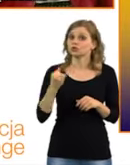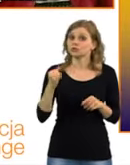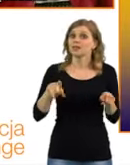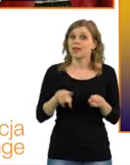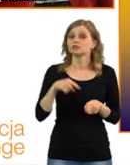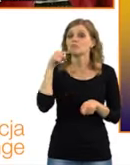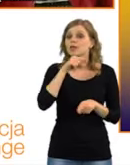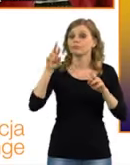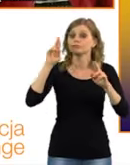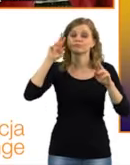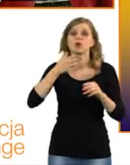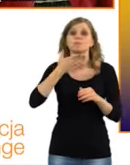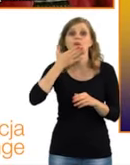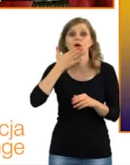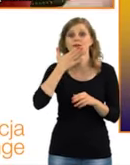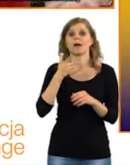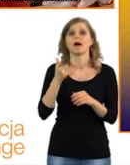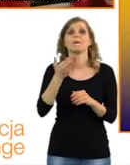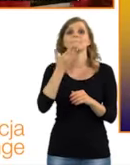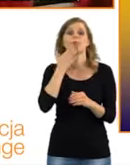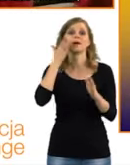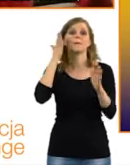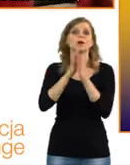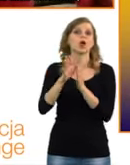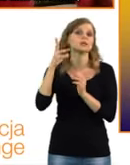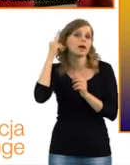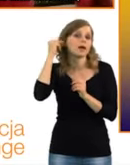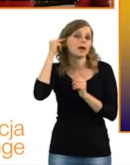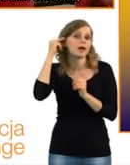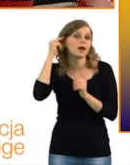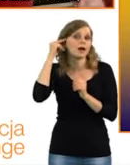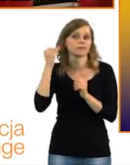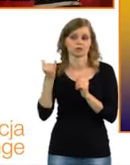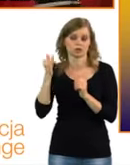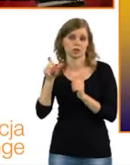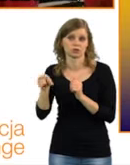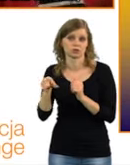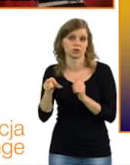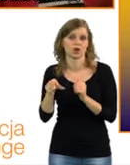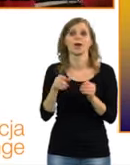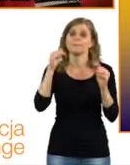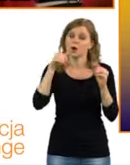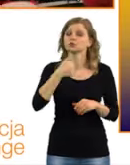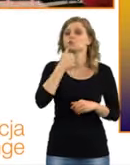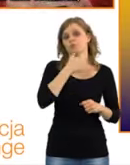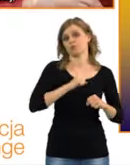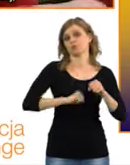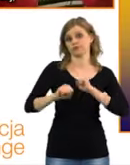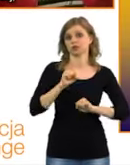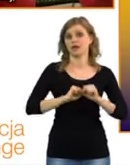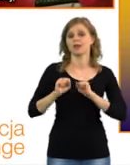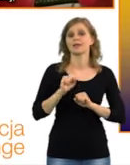również percypują mowę za pomocą mówienia bezpośrednio do ucha, czyli próbujmy robić takie